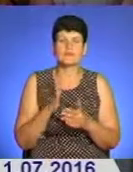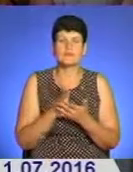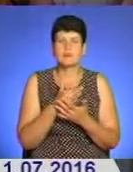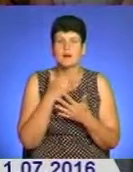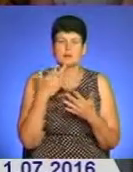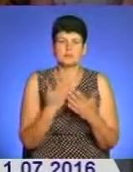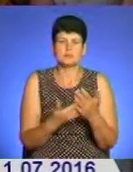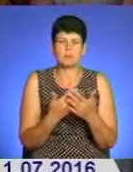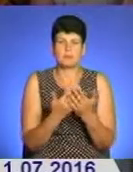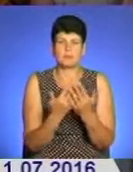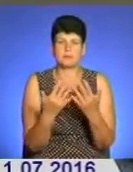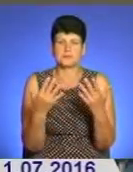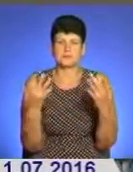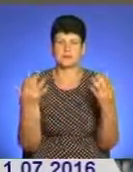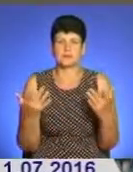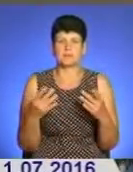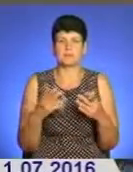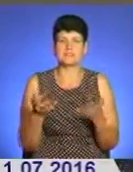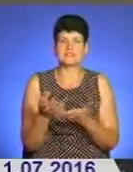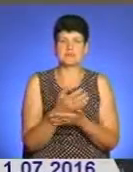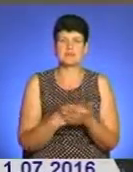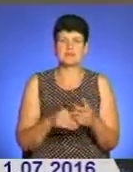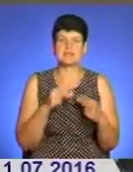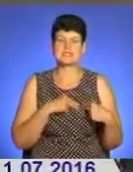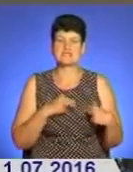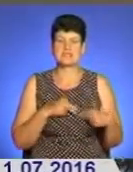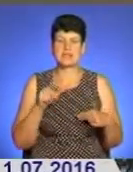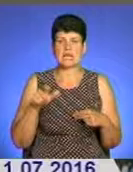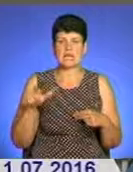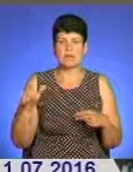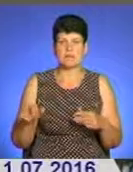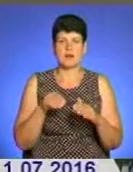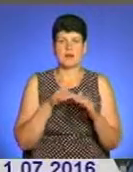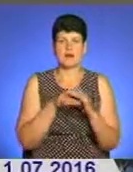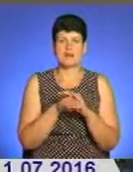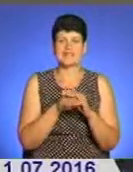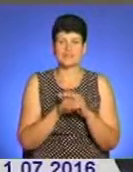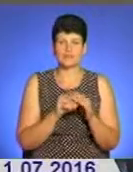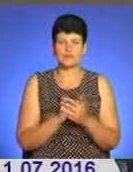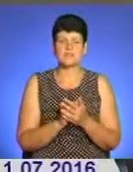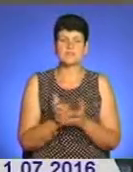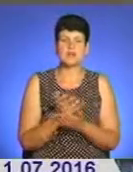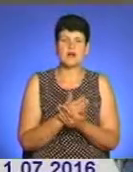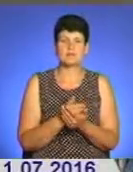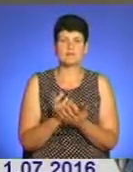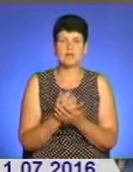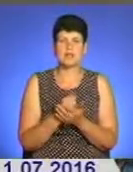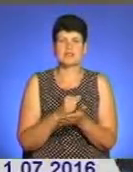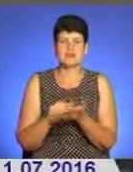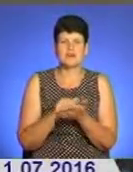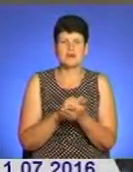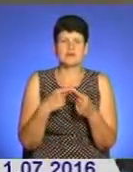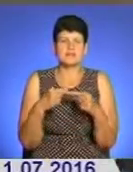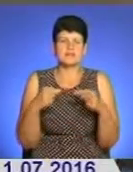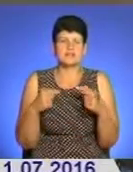зібрані працівниками архіву. Пізнання і просвіта українського народу шляхом збирання і видавання усіх